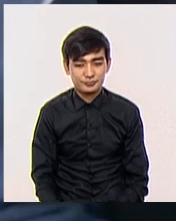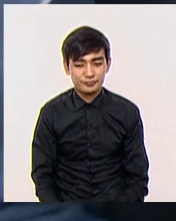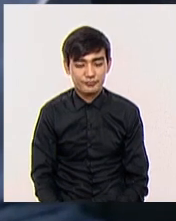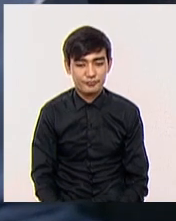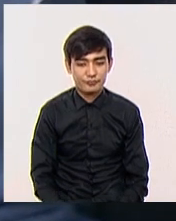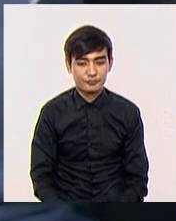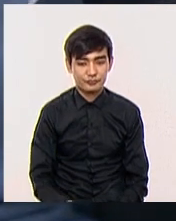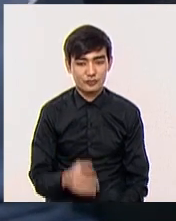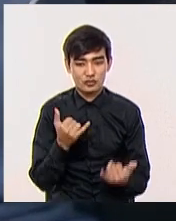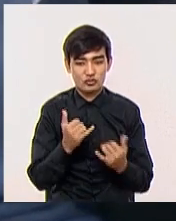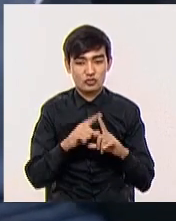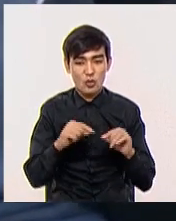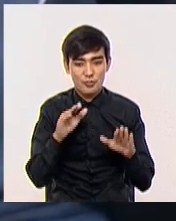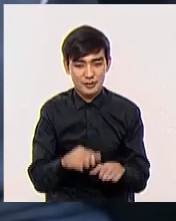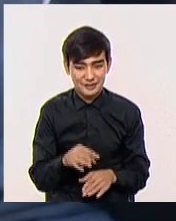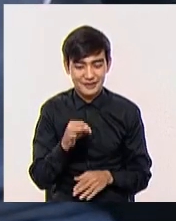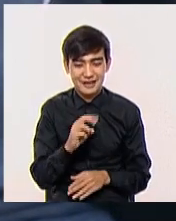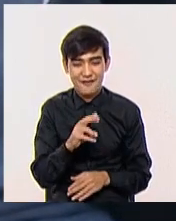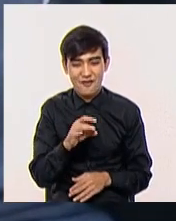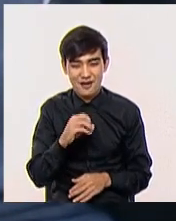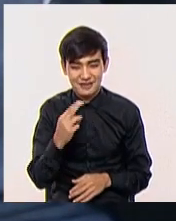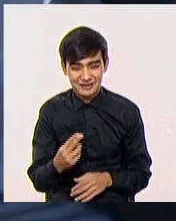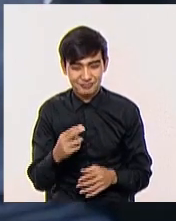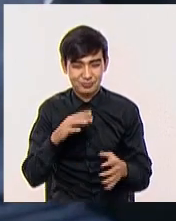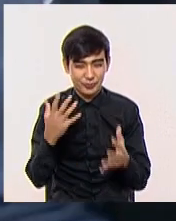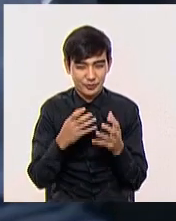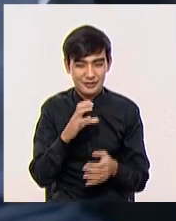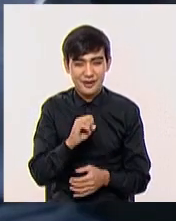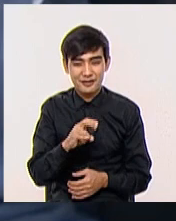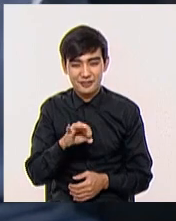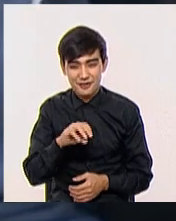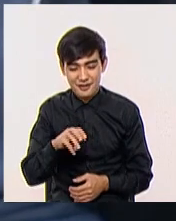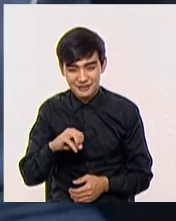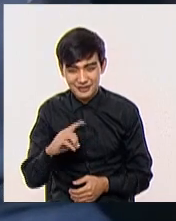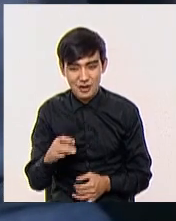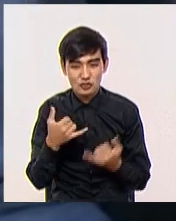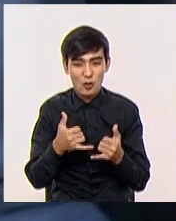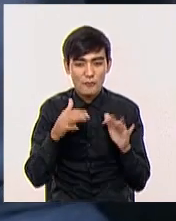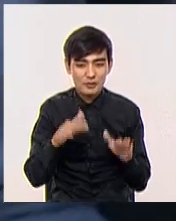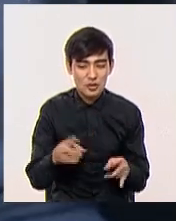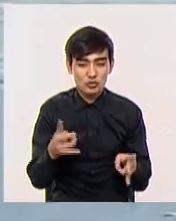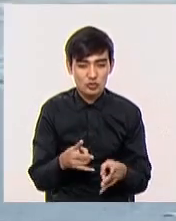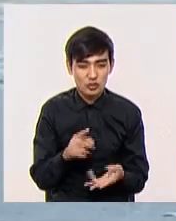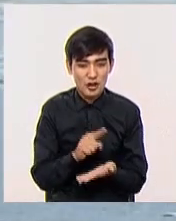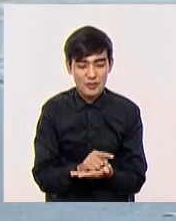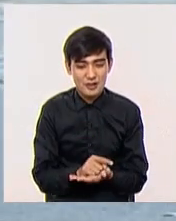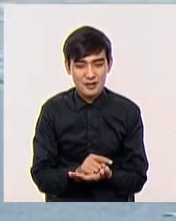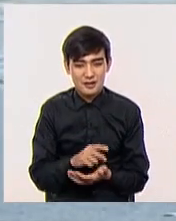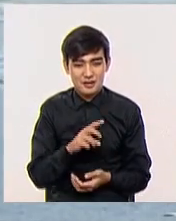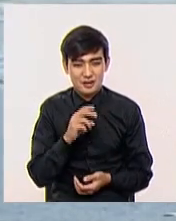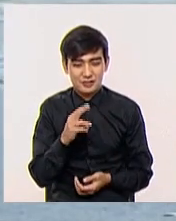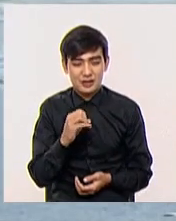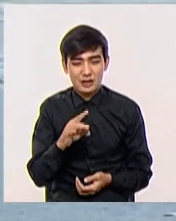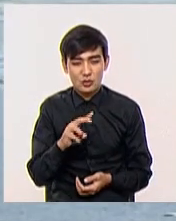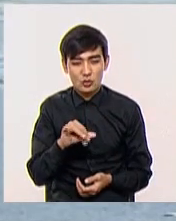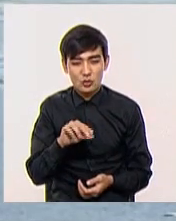Да, Людмила, теперь в школах помимо кварцевых ламп, санитайзеров и термометров, в столовых должны быть еще и рециркуляторы – приборы